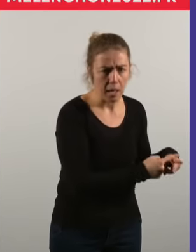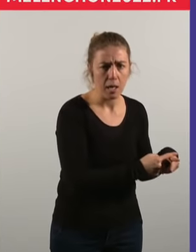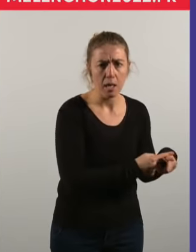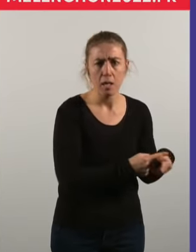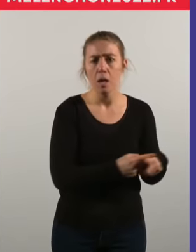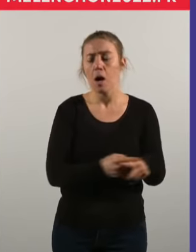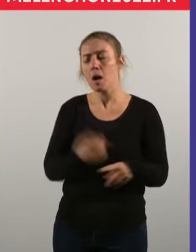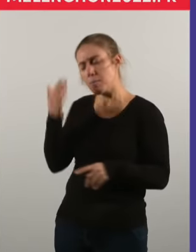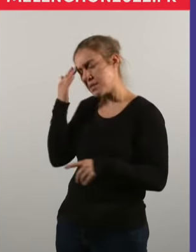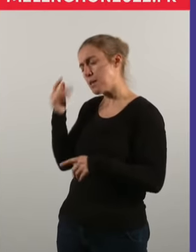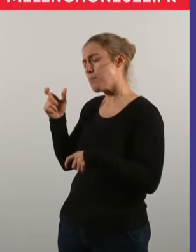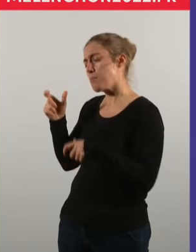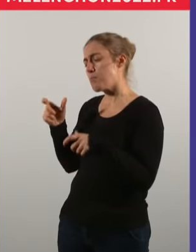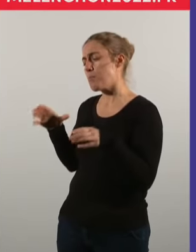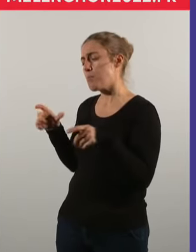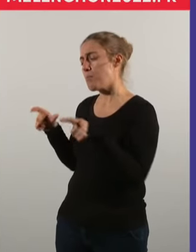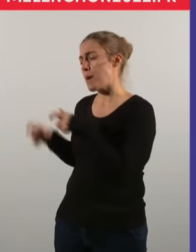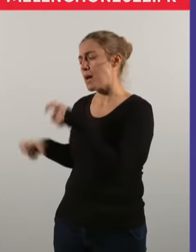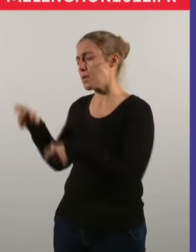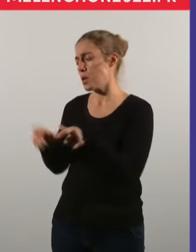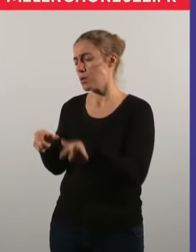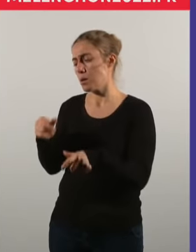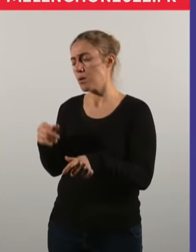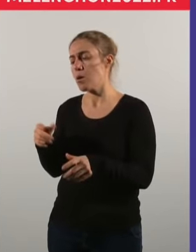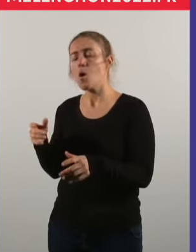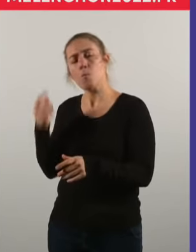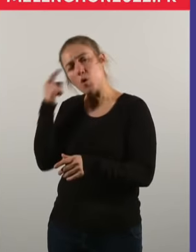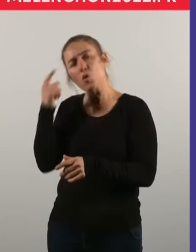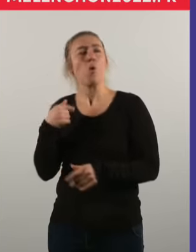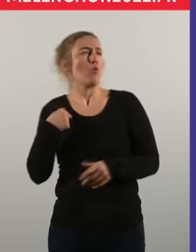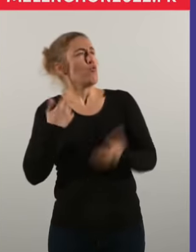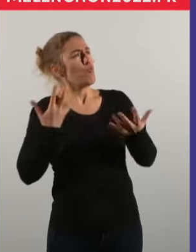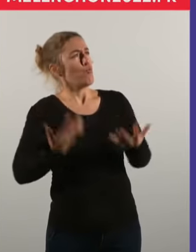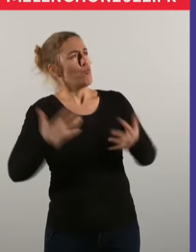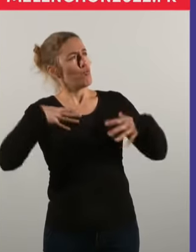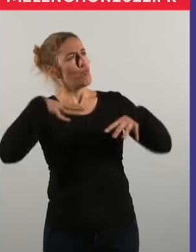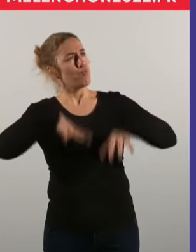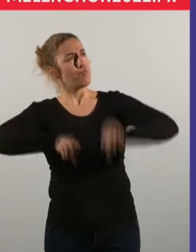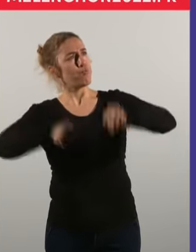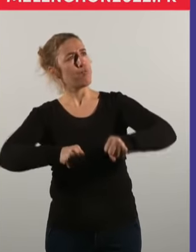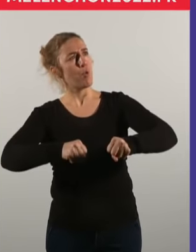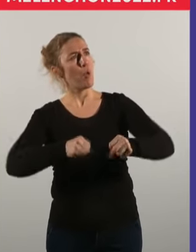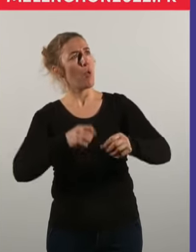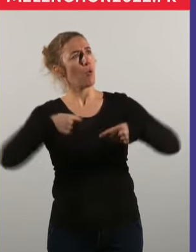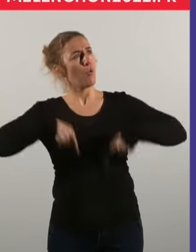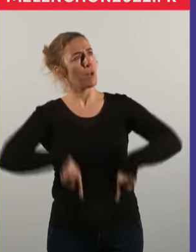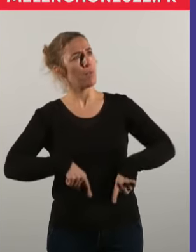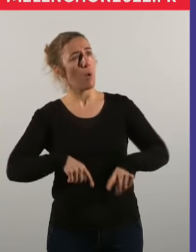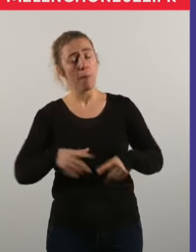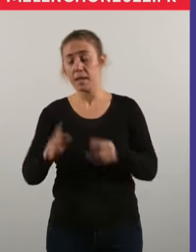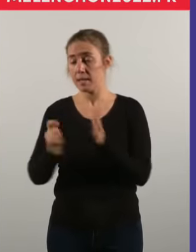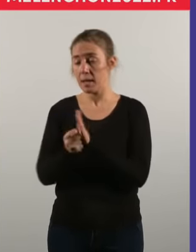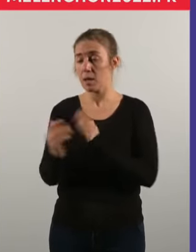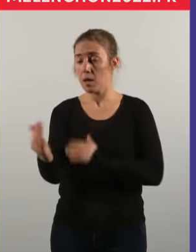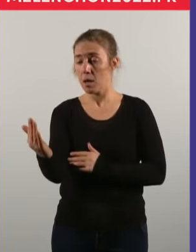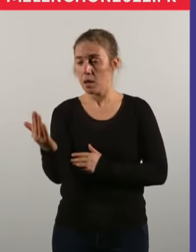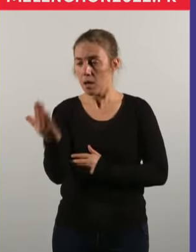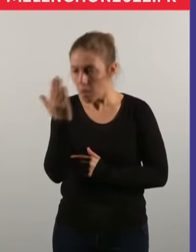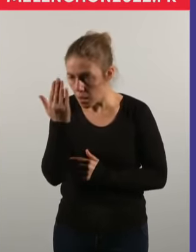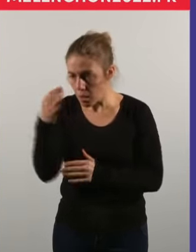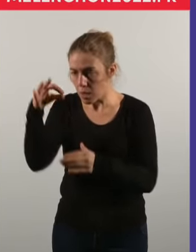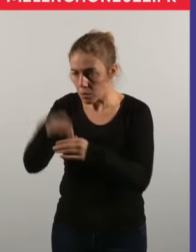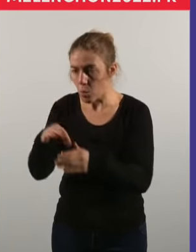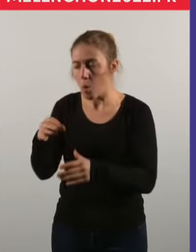une force gouvernementale et qui, 80 jours avant l'élection, n'ont aucune certitude, ni sur le candidat, ni sur